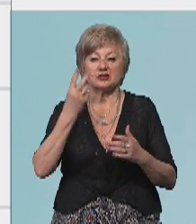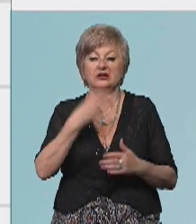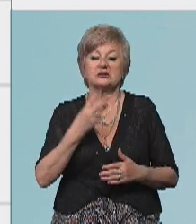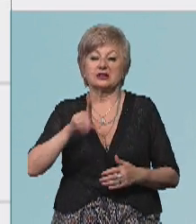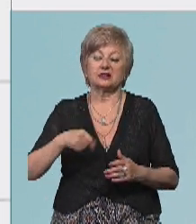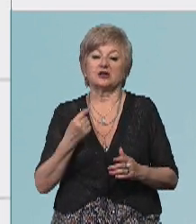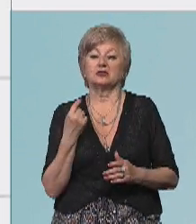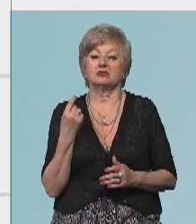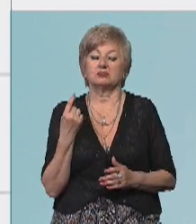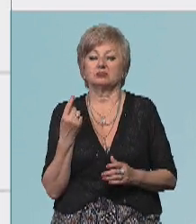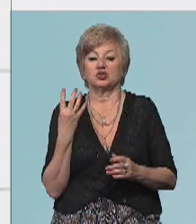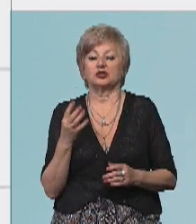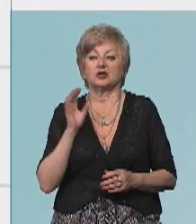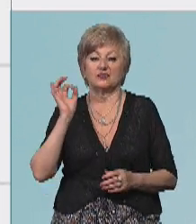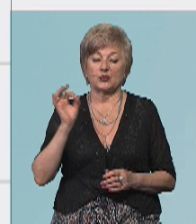37,7%.